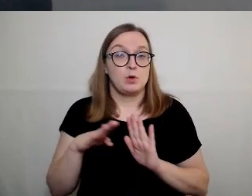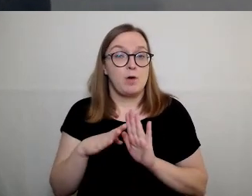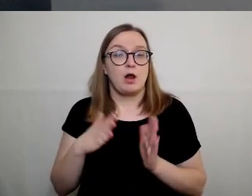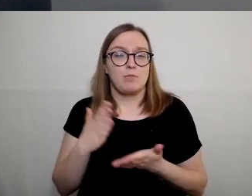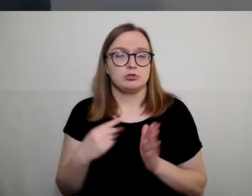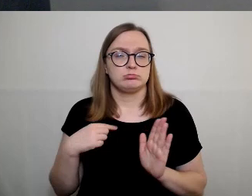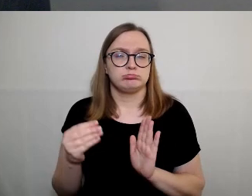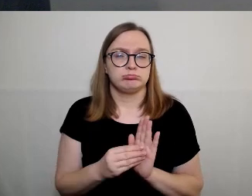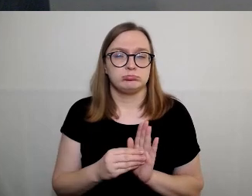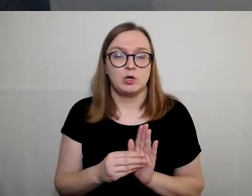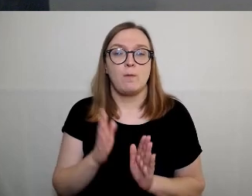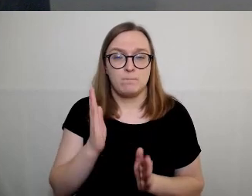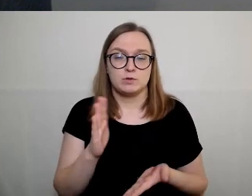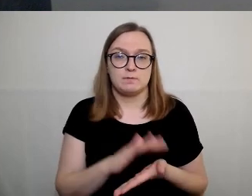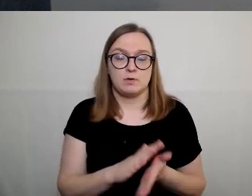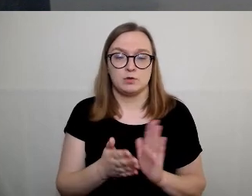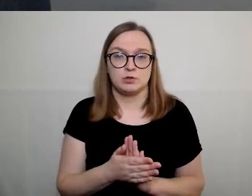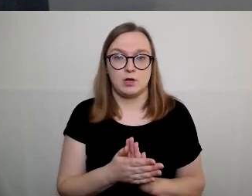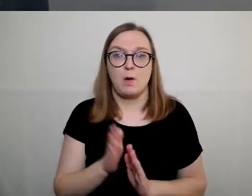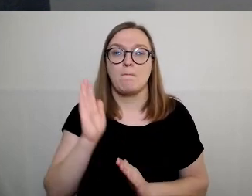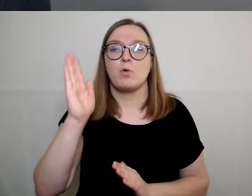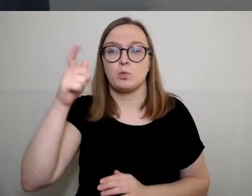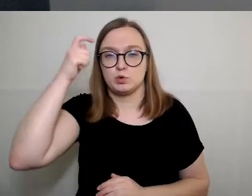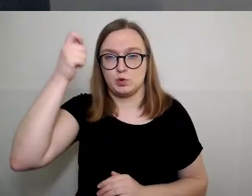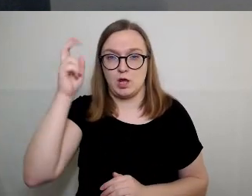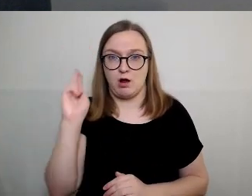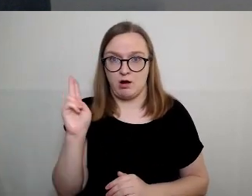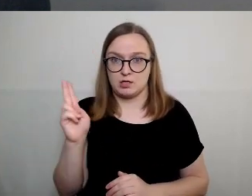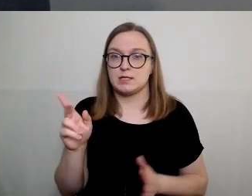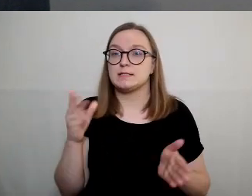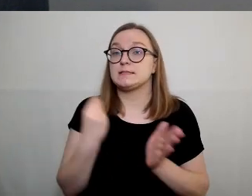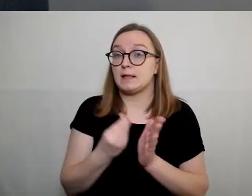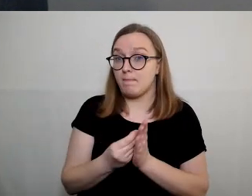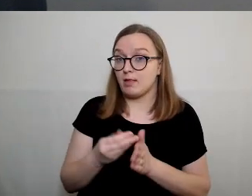kad remsim būsimus studentus, duosim stipendijas, kad